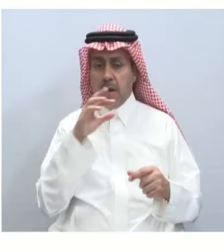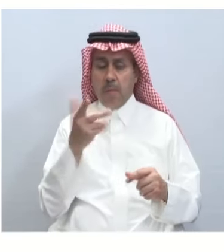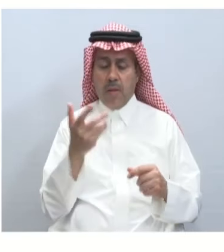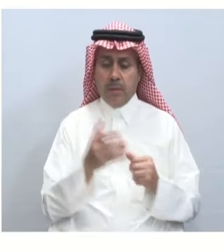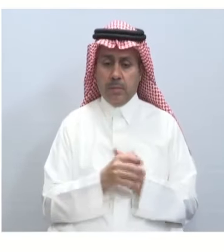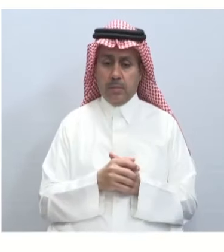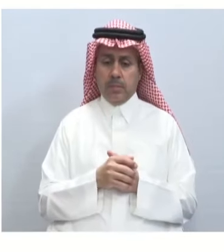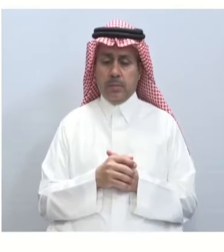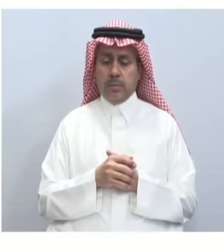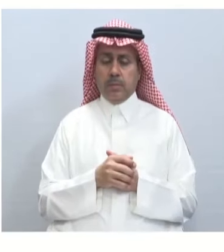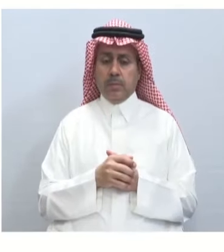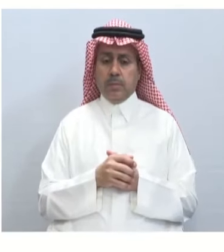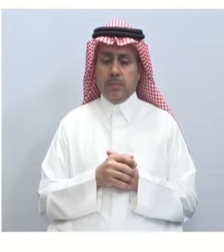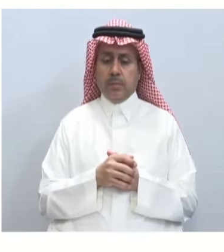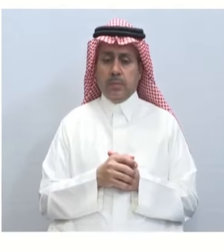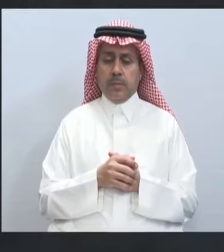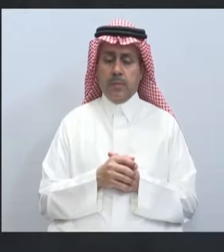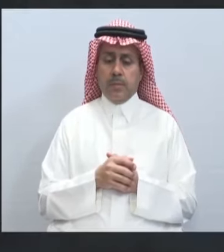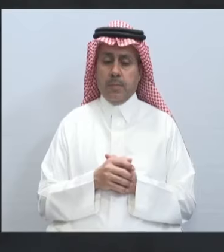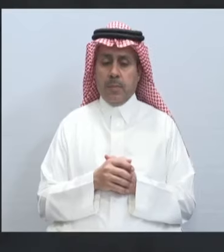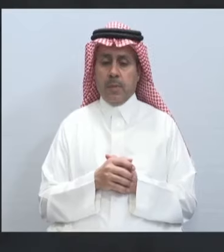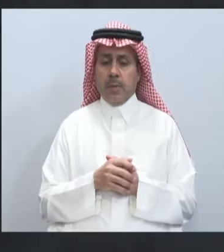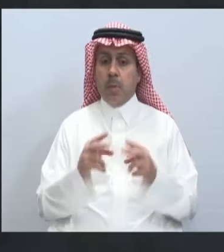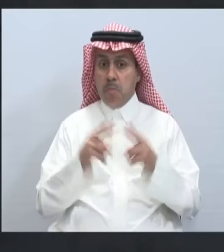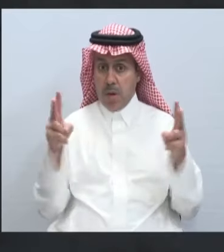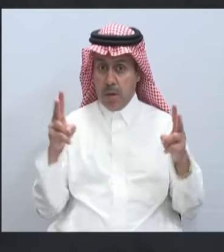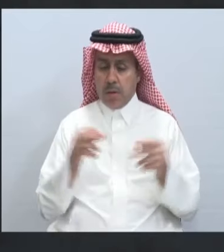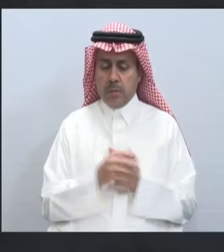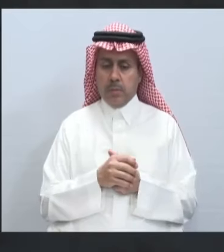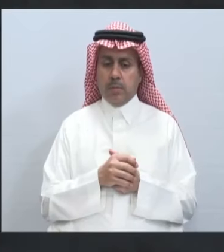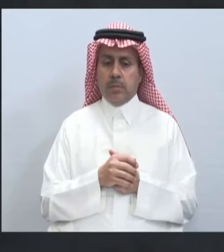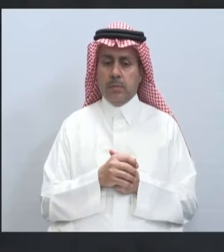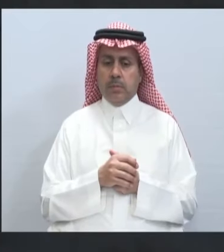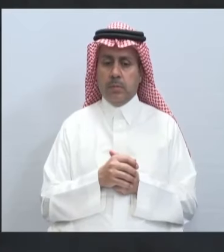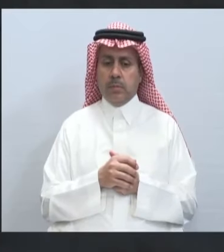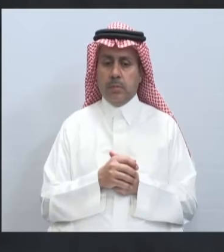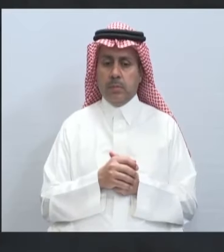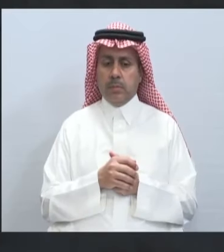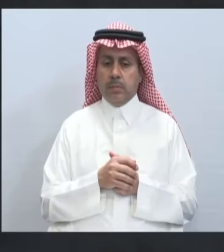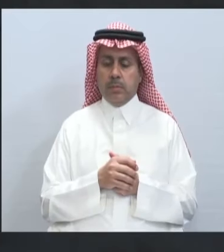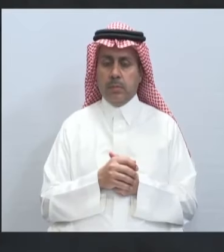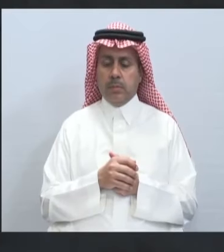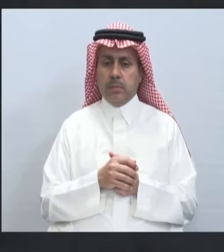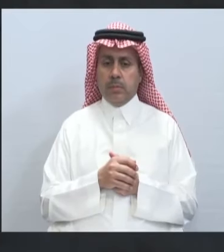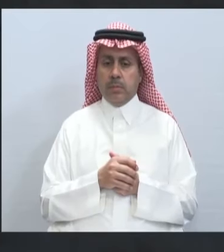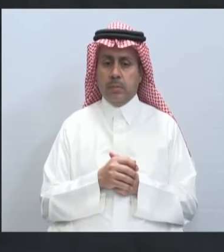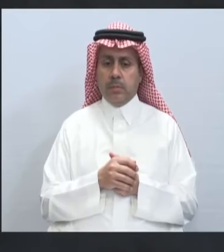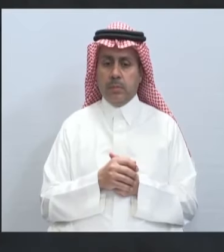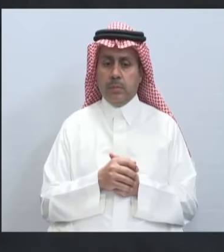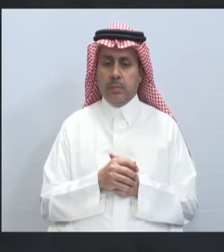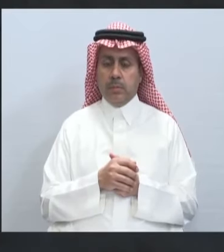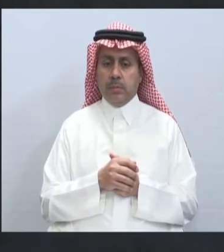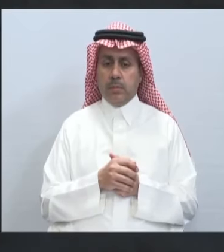شيء يدل على ماذا قد بيناه وذكرناه اثناء شرحنا بارك الله فيكم